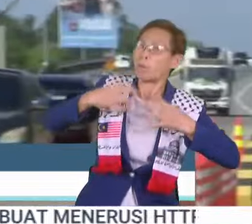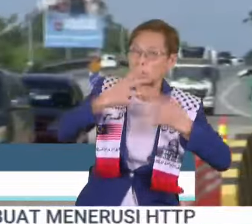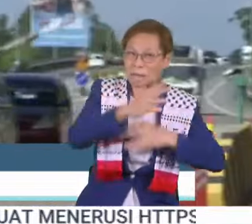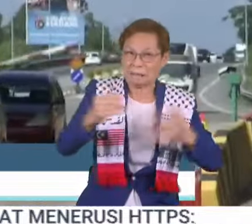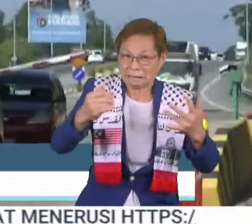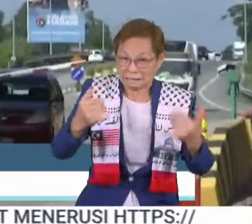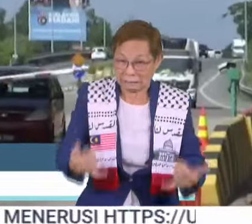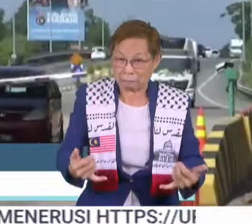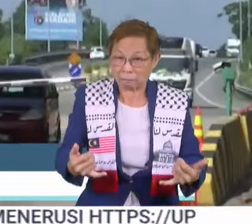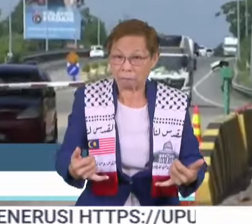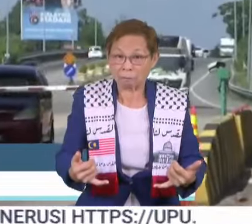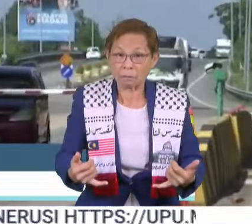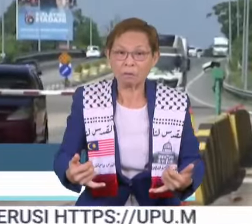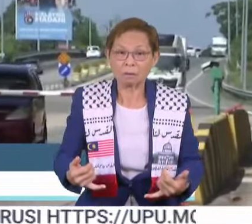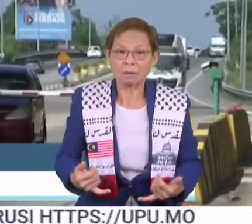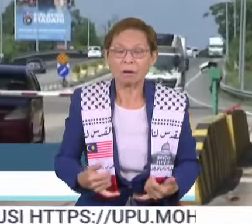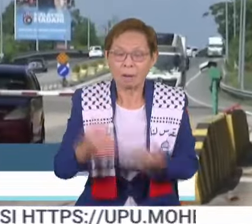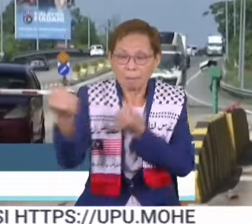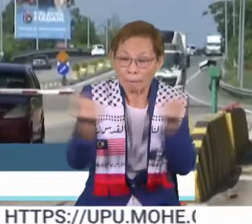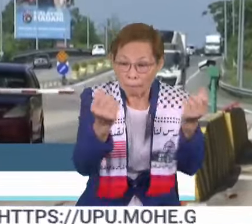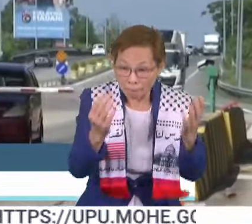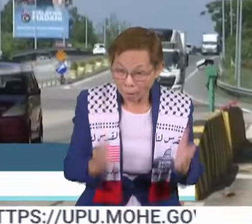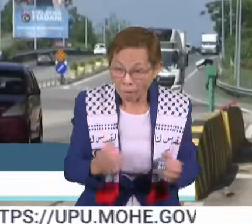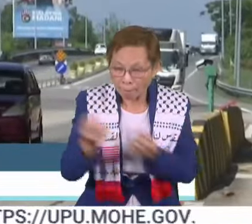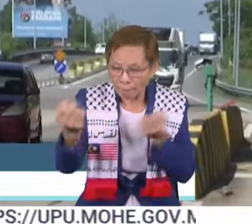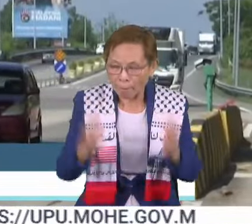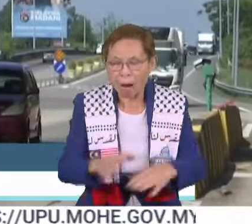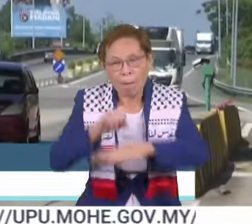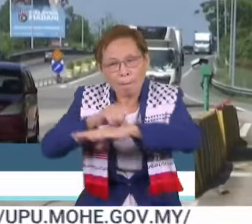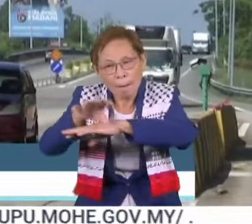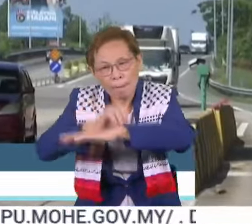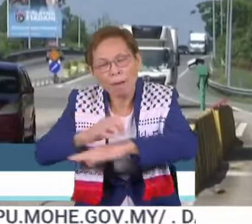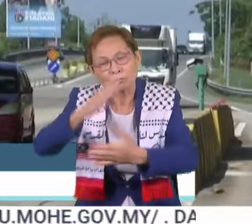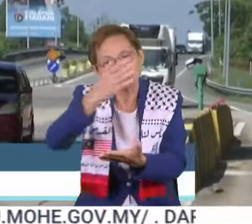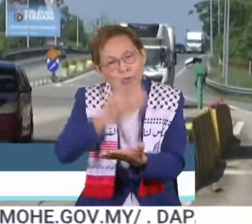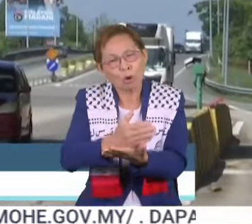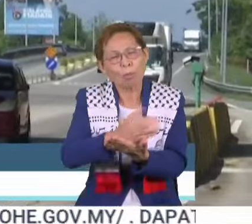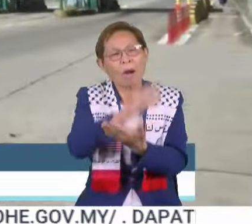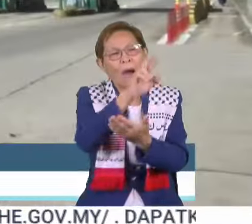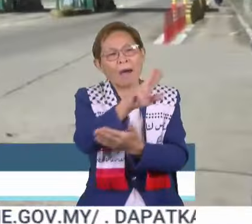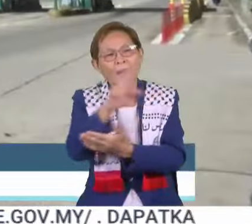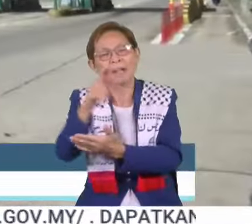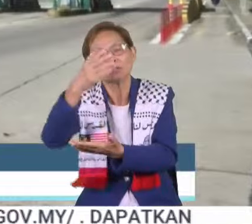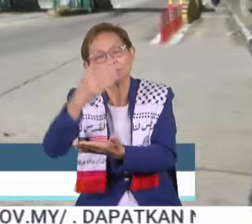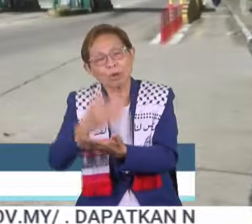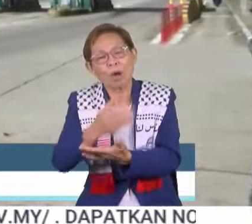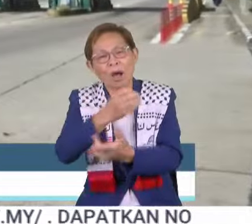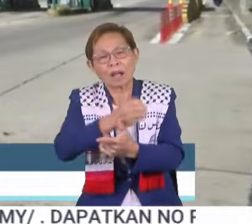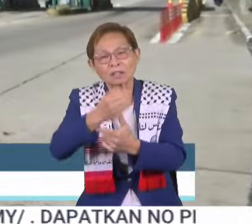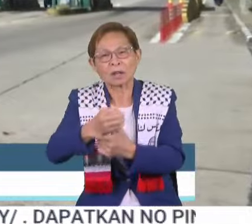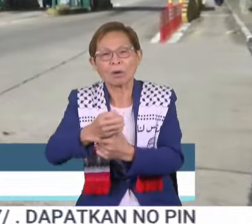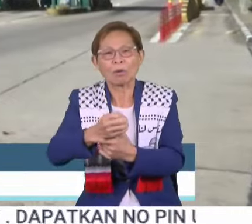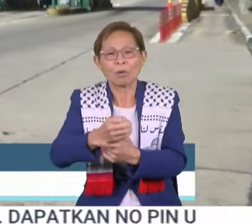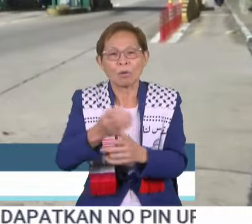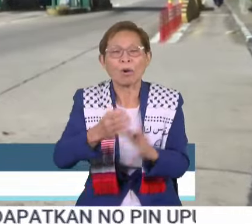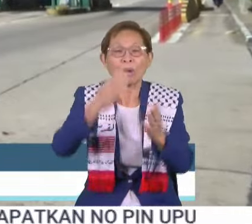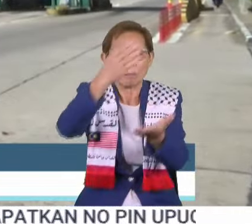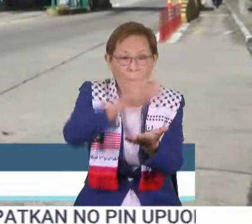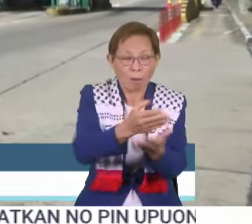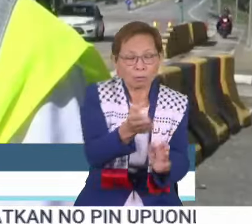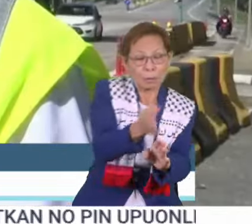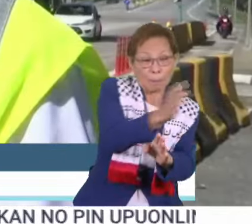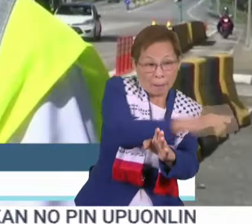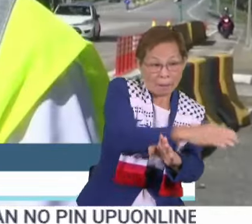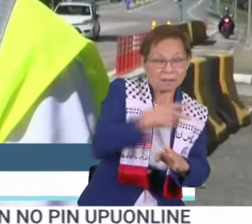ketika ini. Hendaklah pengguna lebuh raya dinasihatkan untuk berhenti di kawasan rehat darawat ataupun di hentian sebelah yang telah